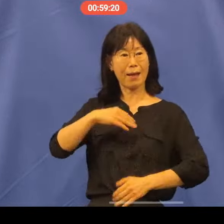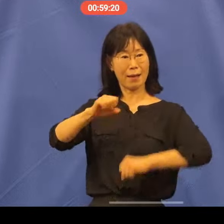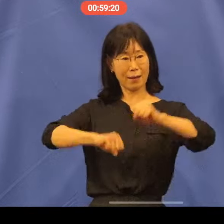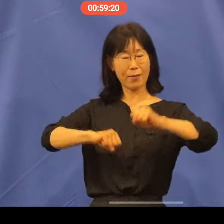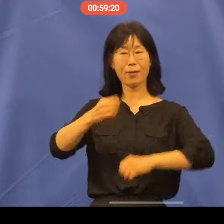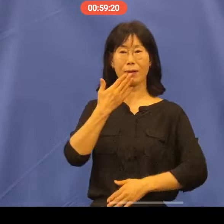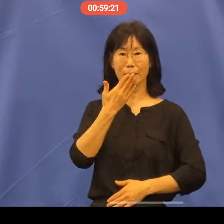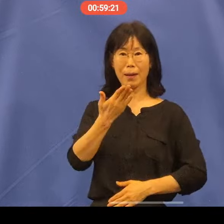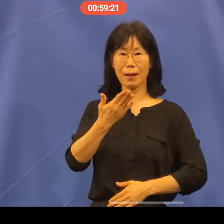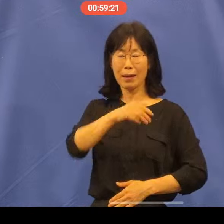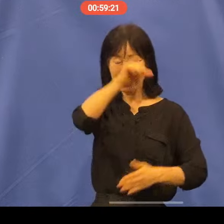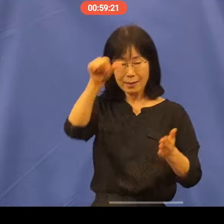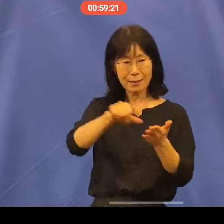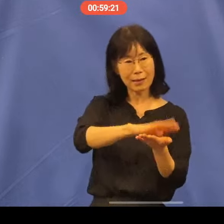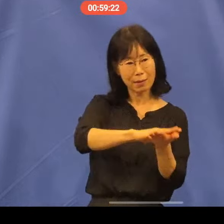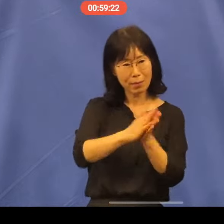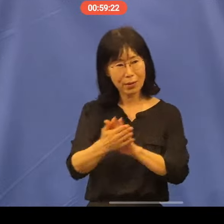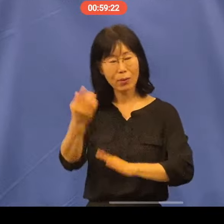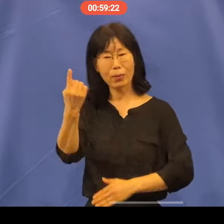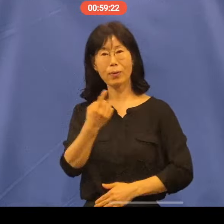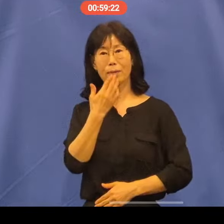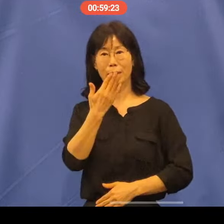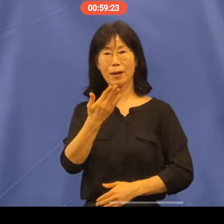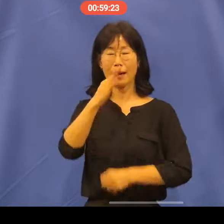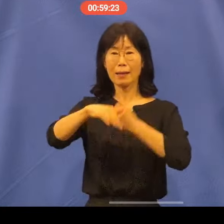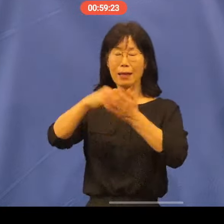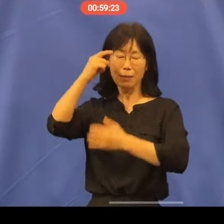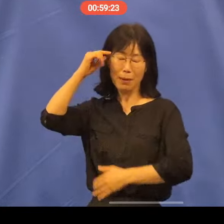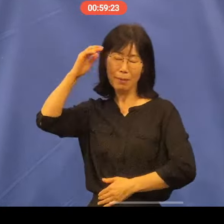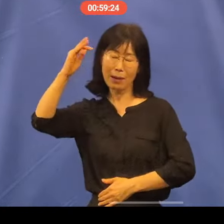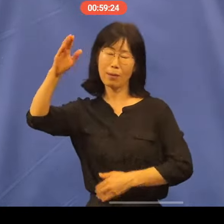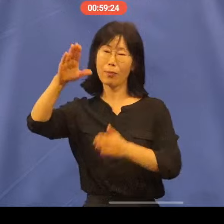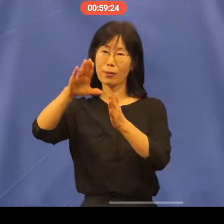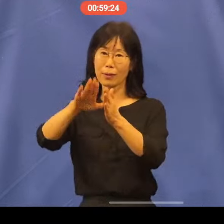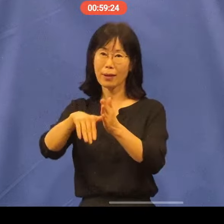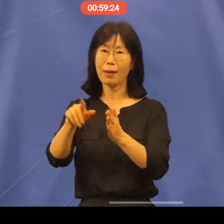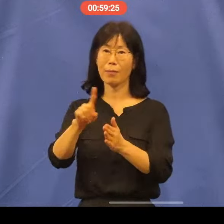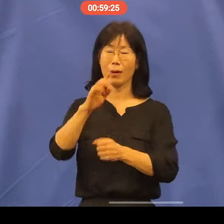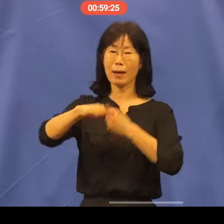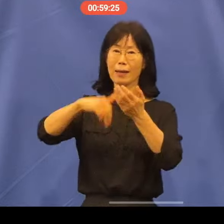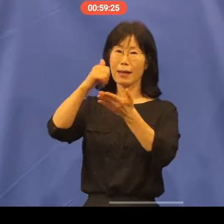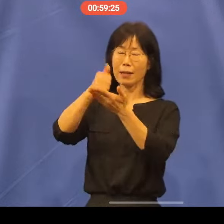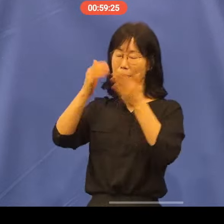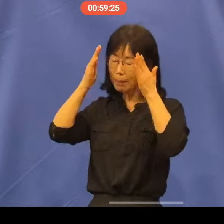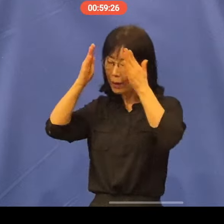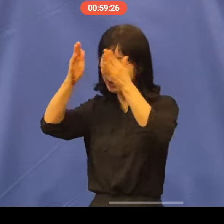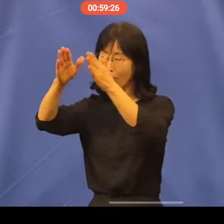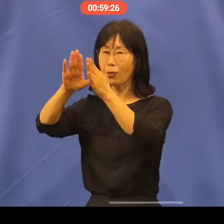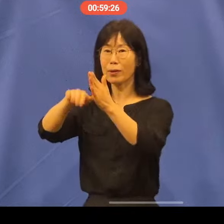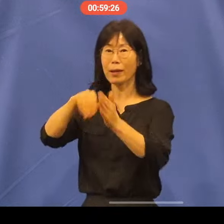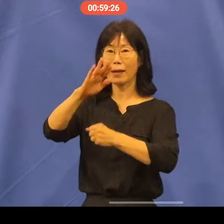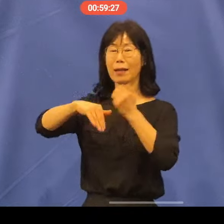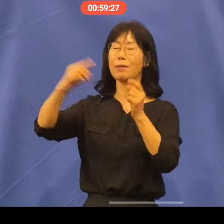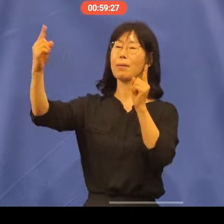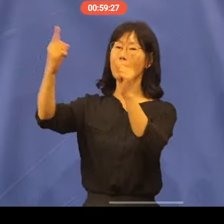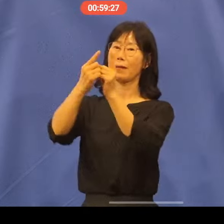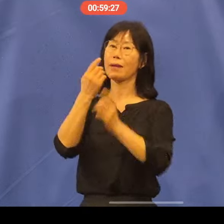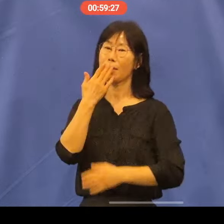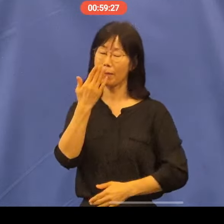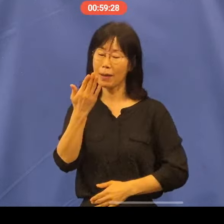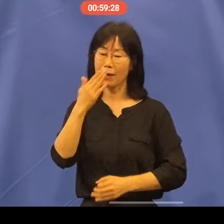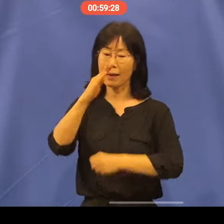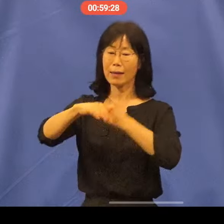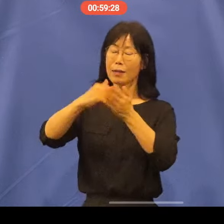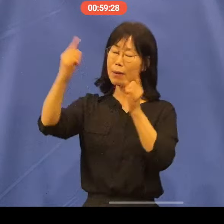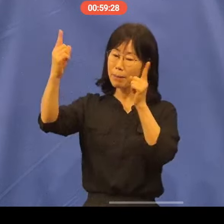여러분. 여러분, 우리가 하나님을 갈망하면요, 하나님을 갈망하고 하나님을 만나 주실 것이고, 그 하나님을